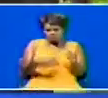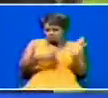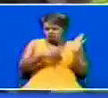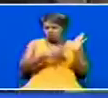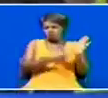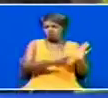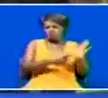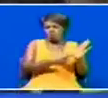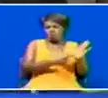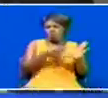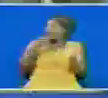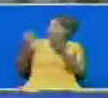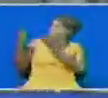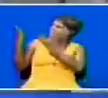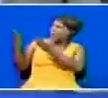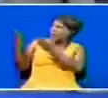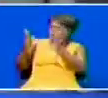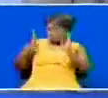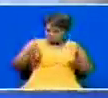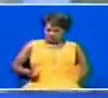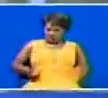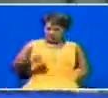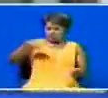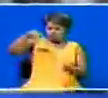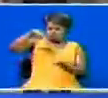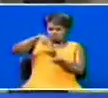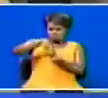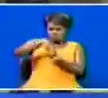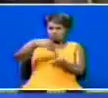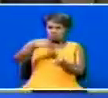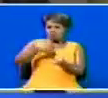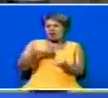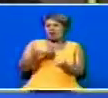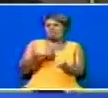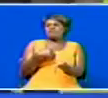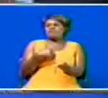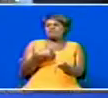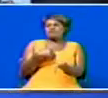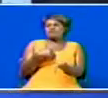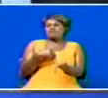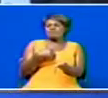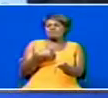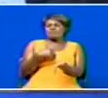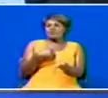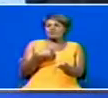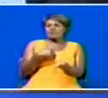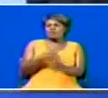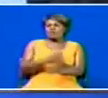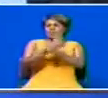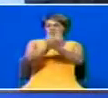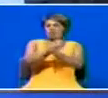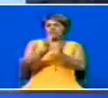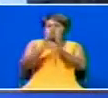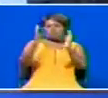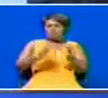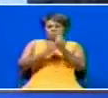kuwa Francis Nyenze alikuwa mtu na msimamo, jino kwa jino ama shavu kwa shavu. Alikuwa mtetezi mkubwa wa